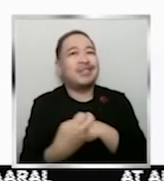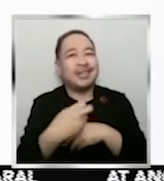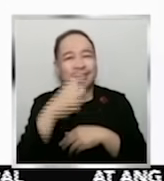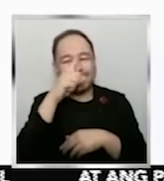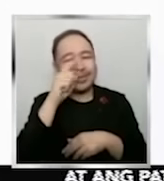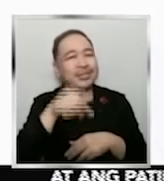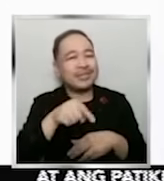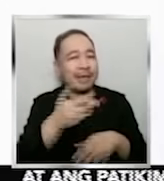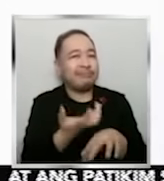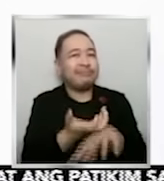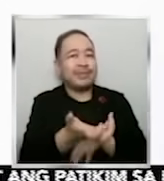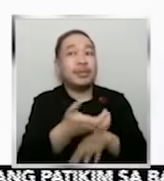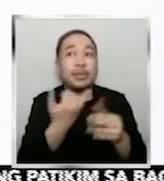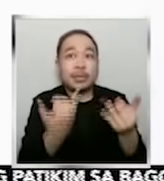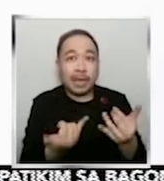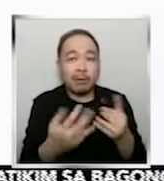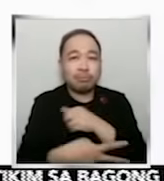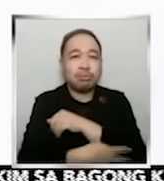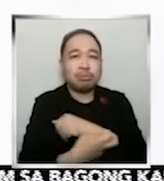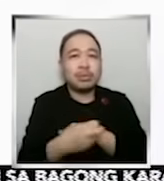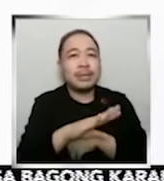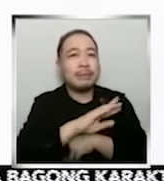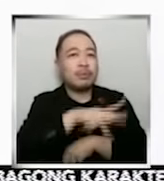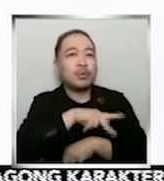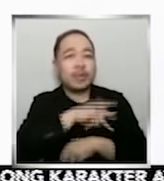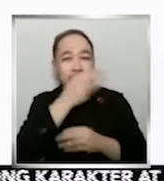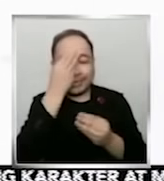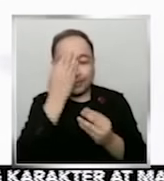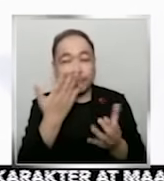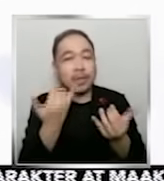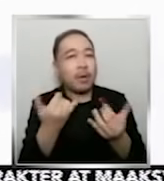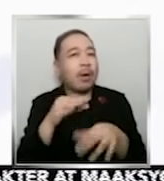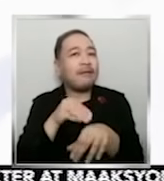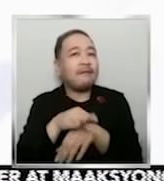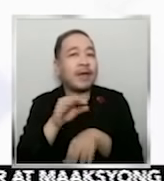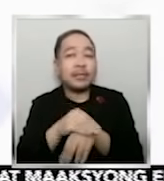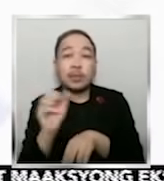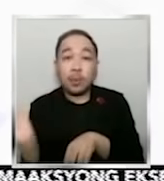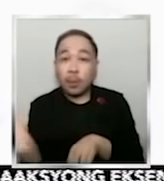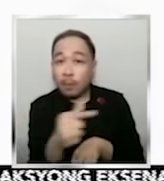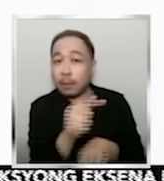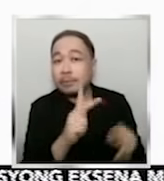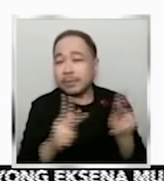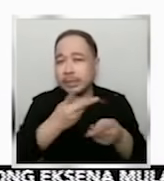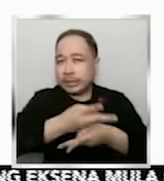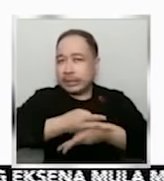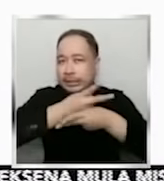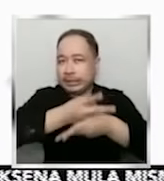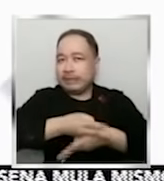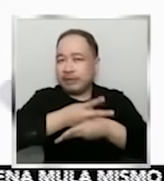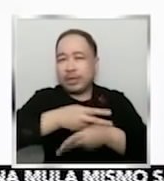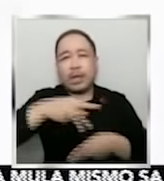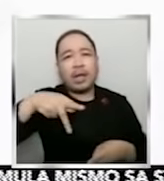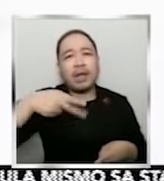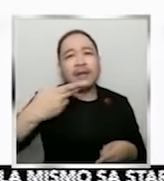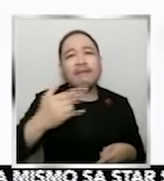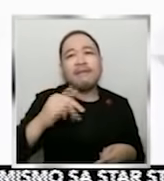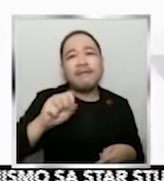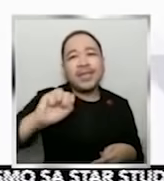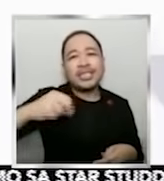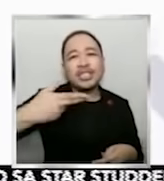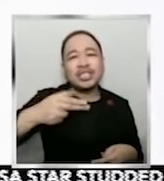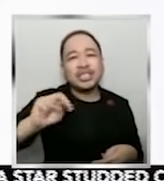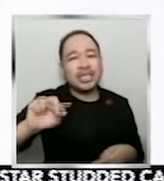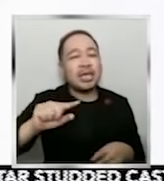na impormasyon. Pinayuhan ng land bank ang publiko na maging maingat laban sa phishing scams at iba pang anyo ng online